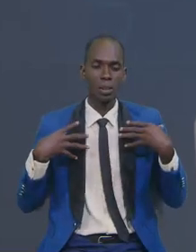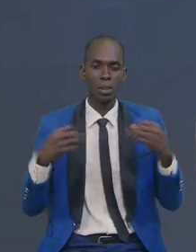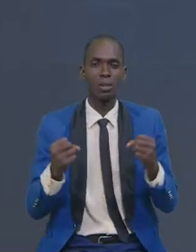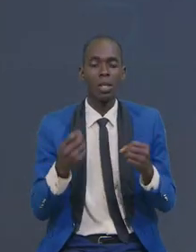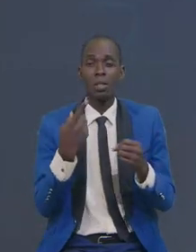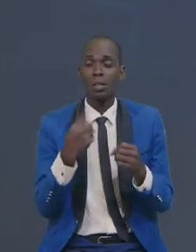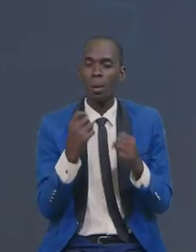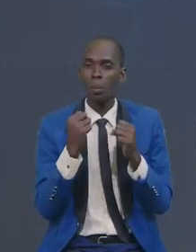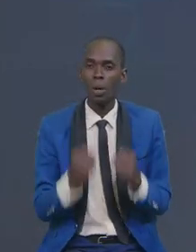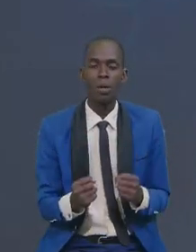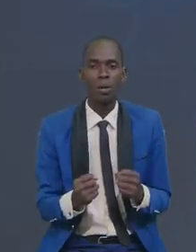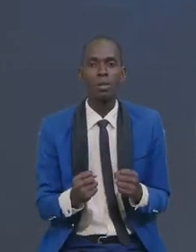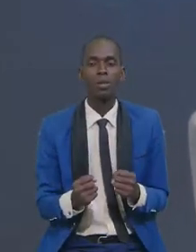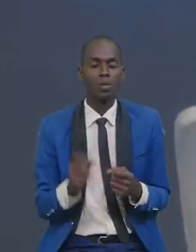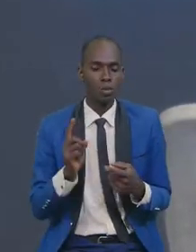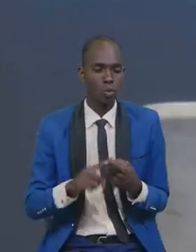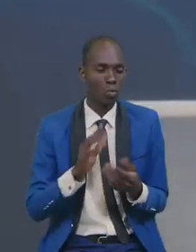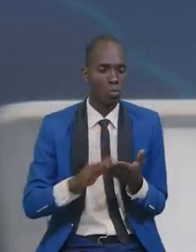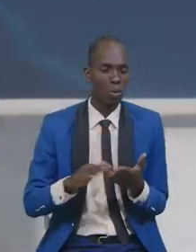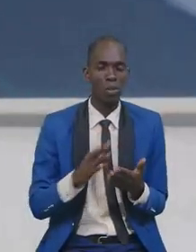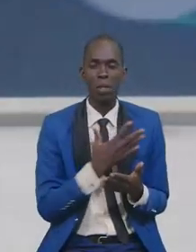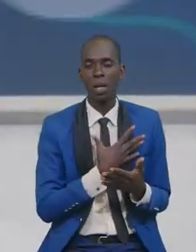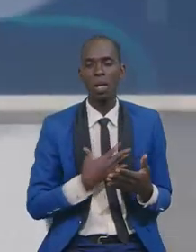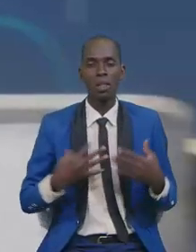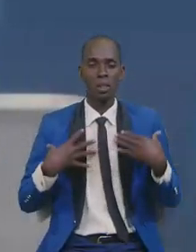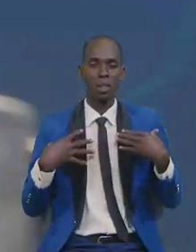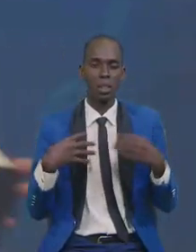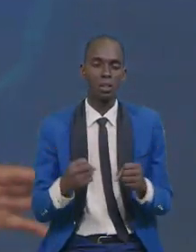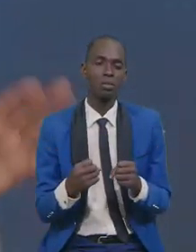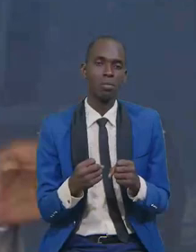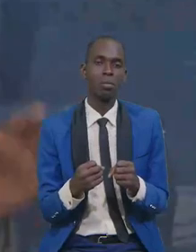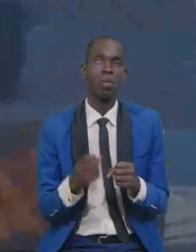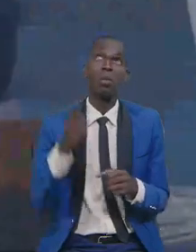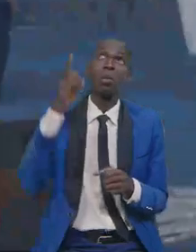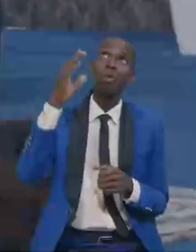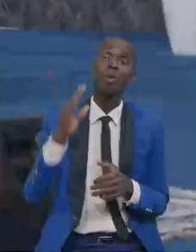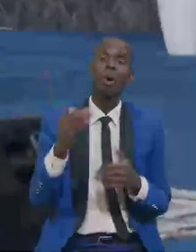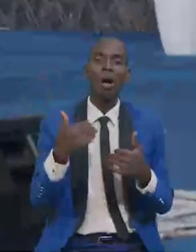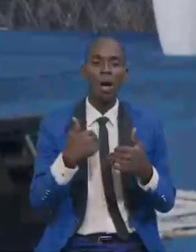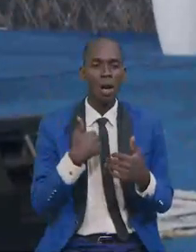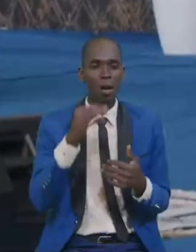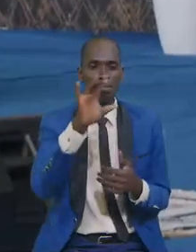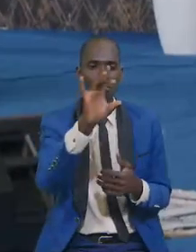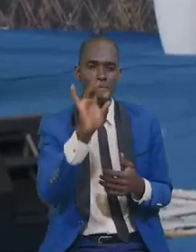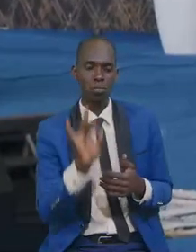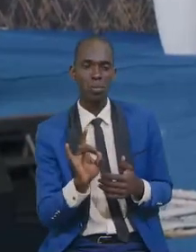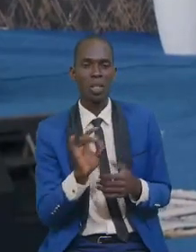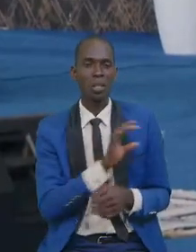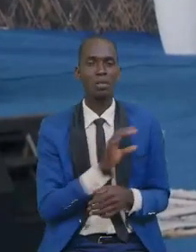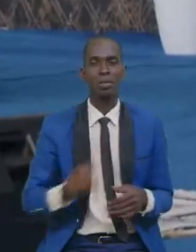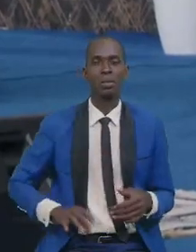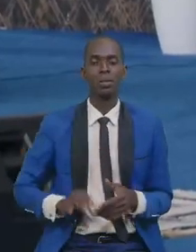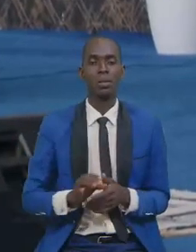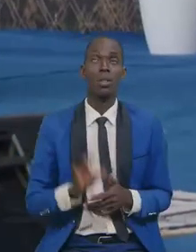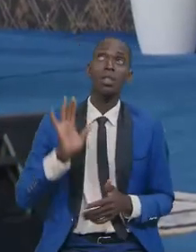pardonner et guérir. La puissance pour pardonner et guérir. Dieu a établi